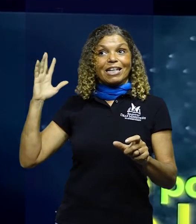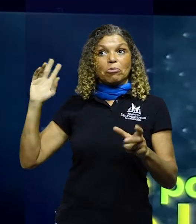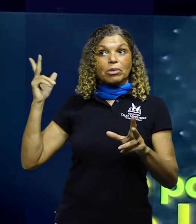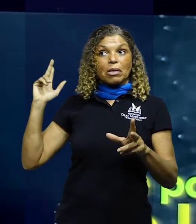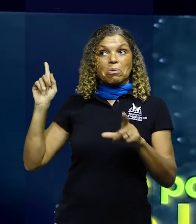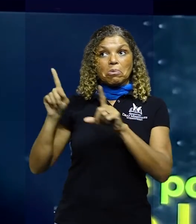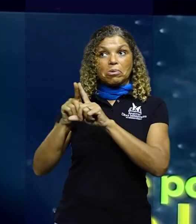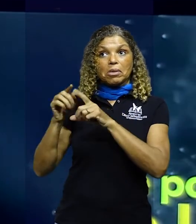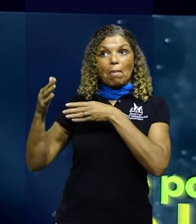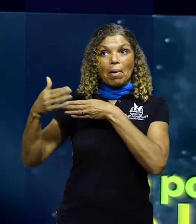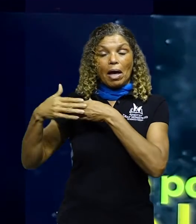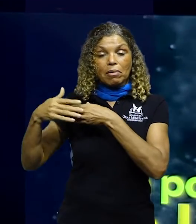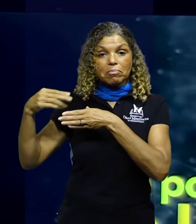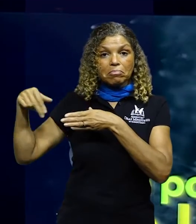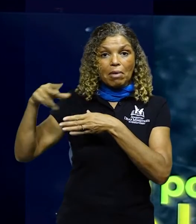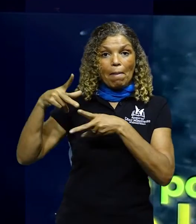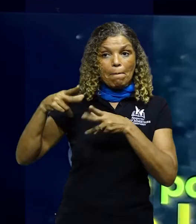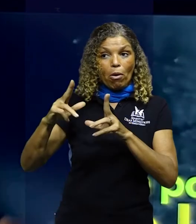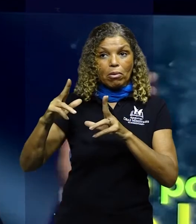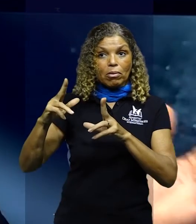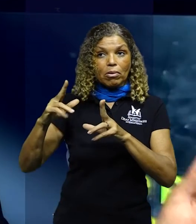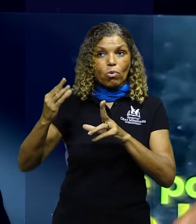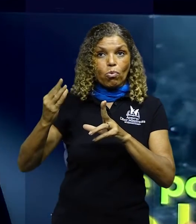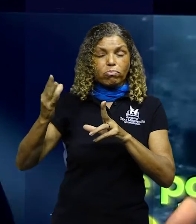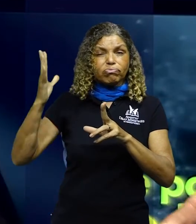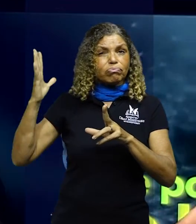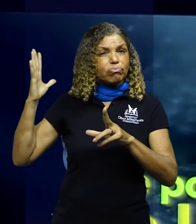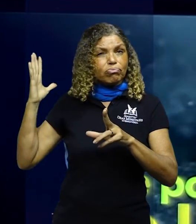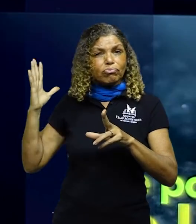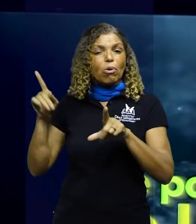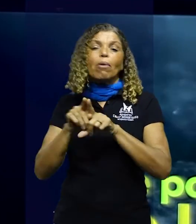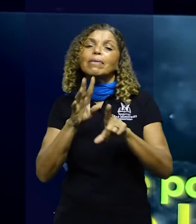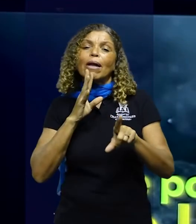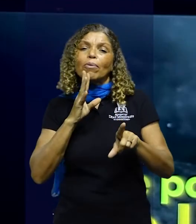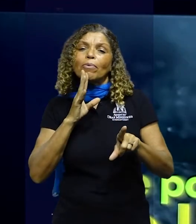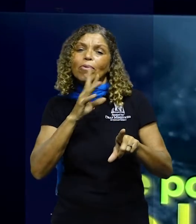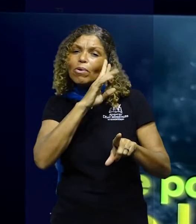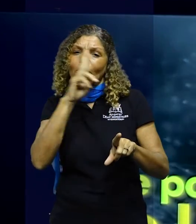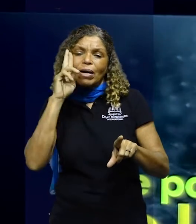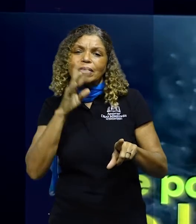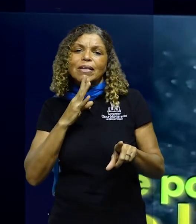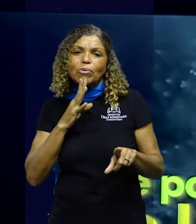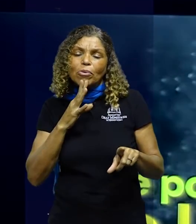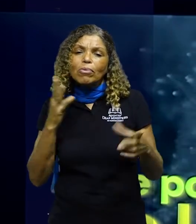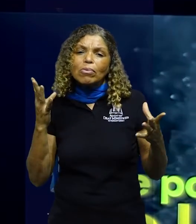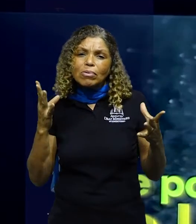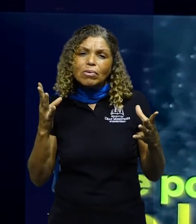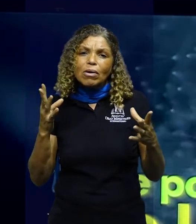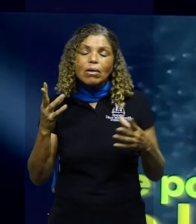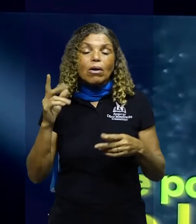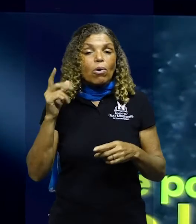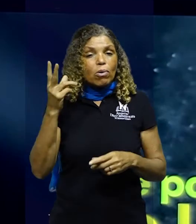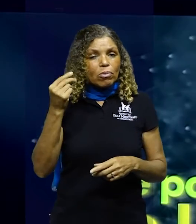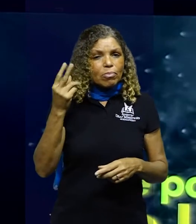Peut-être tout près de nous, ou très longtemps dans le passé, comme Salomon. Et comprenons bien